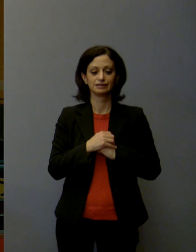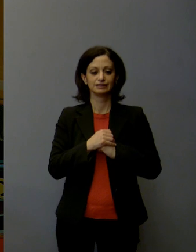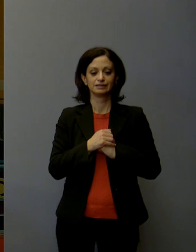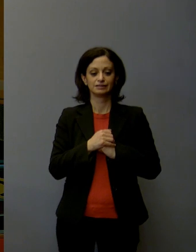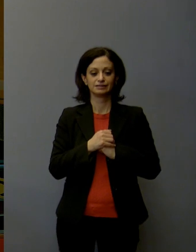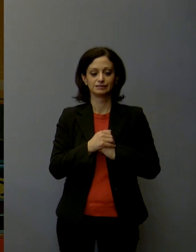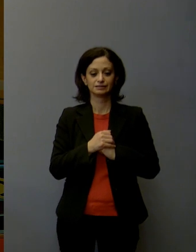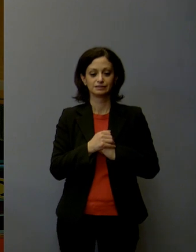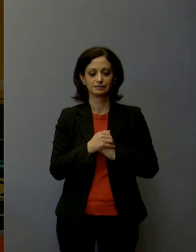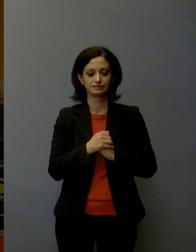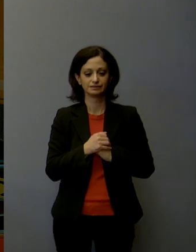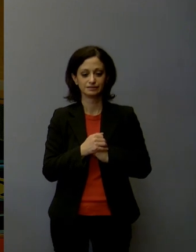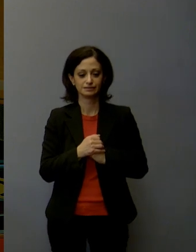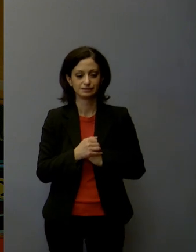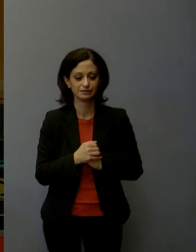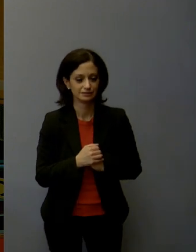realtà